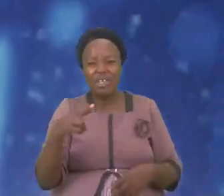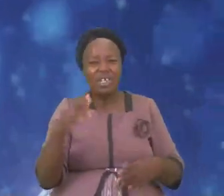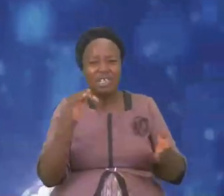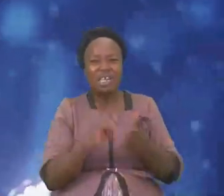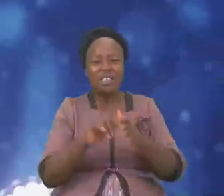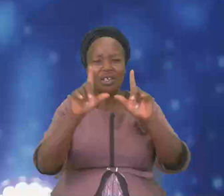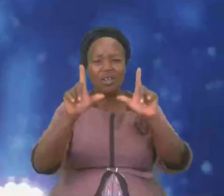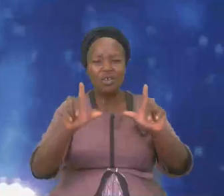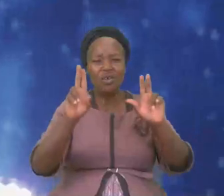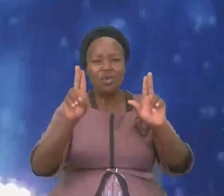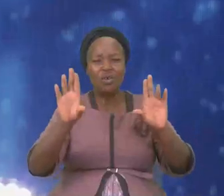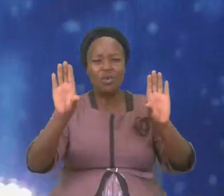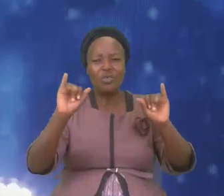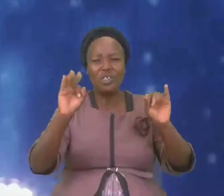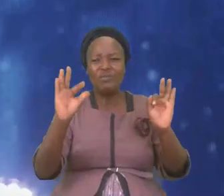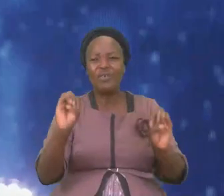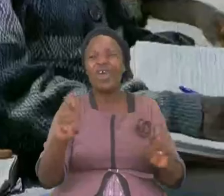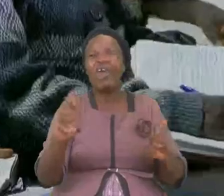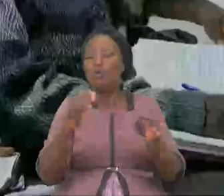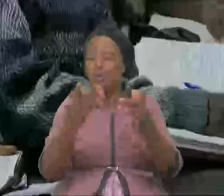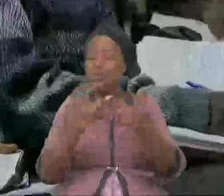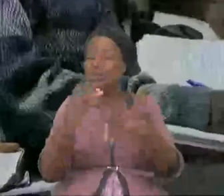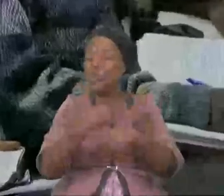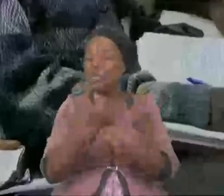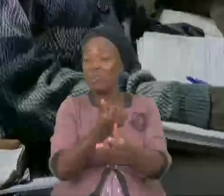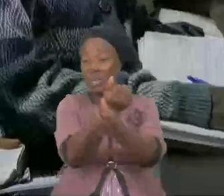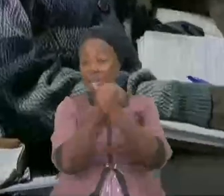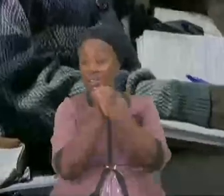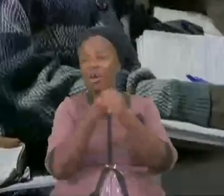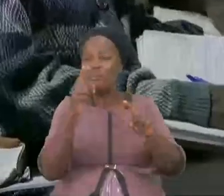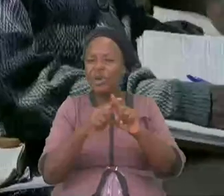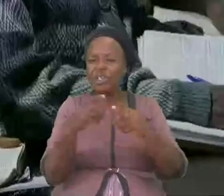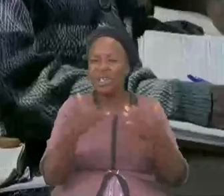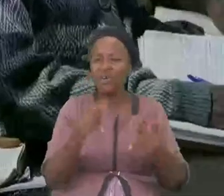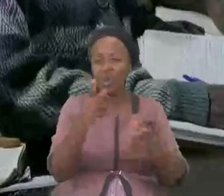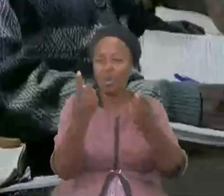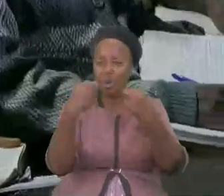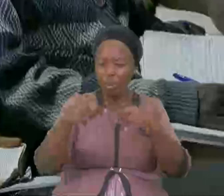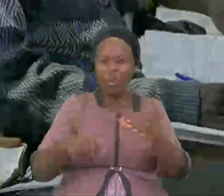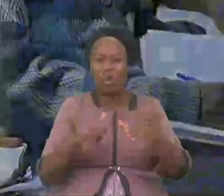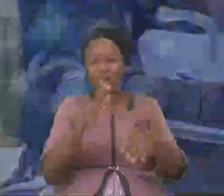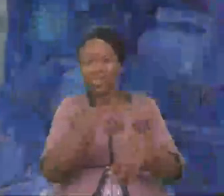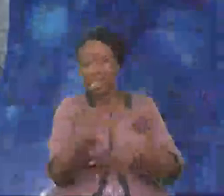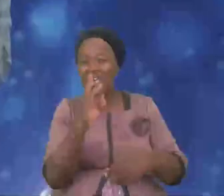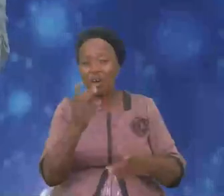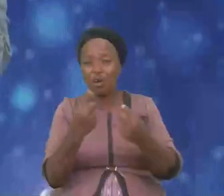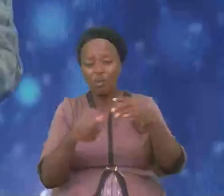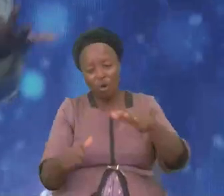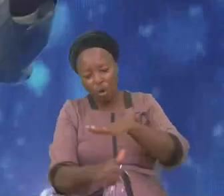serpent, Lucifer, voulaient faire de toi un captif. Ils seront sous tes pieds.